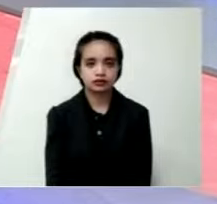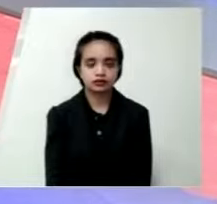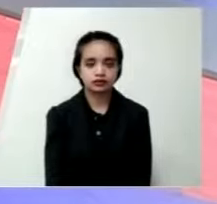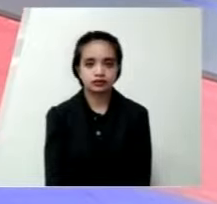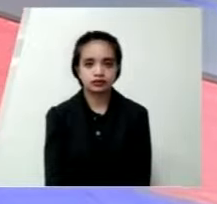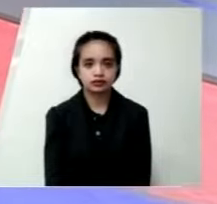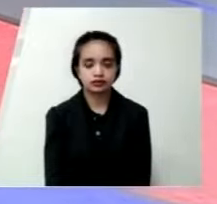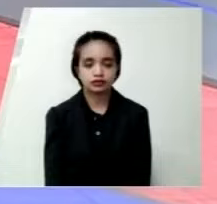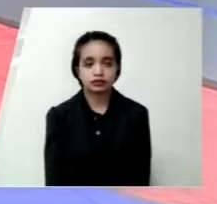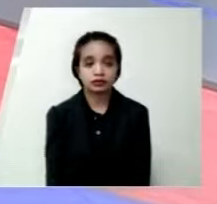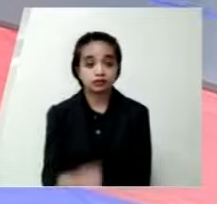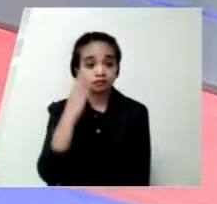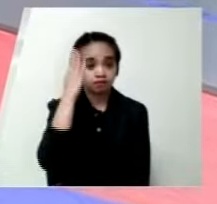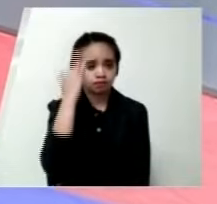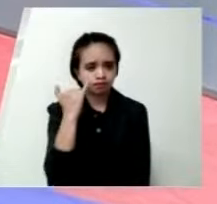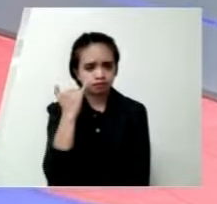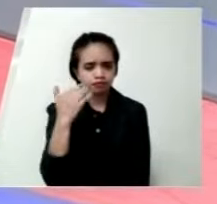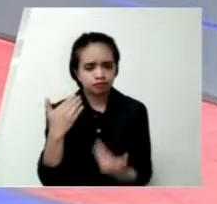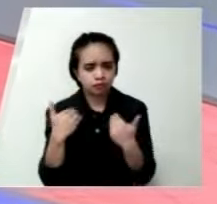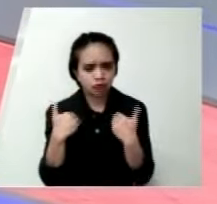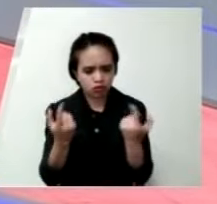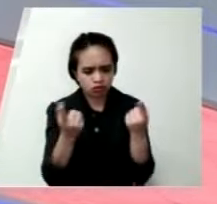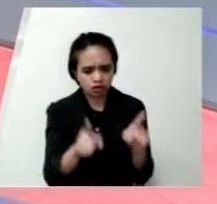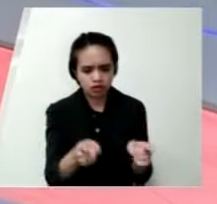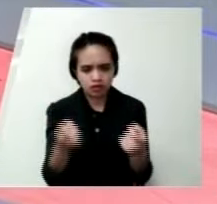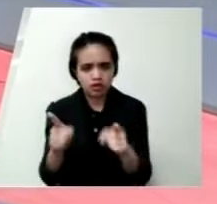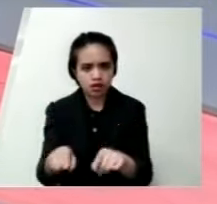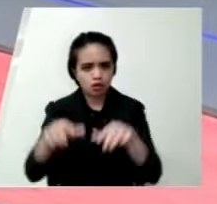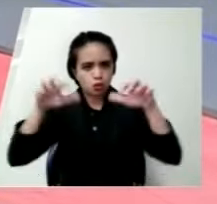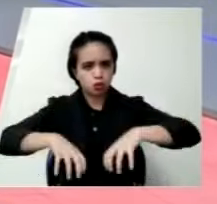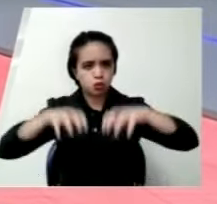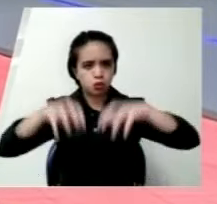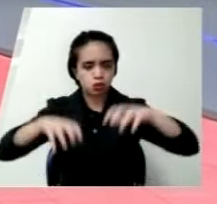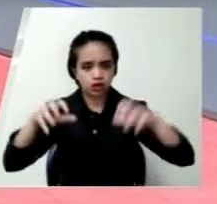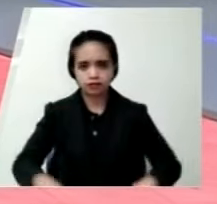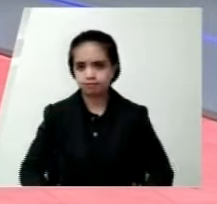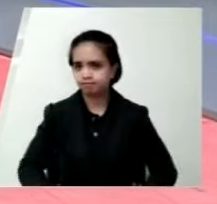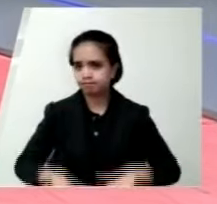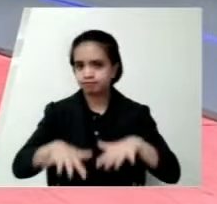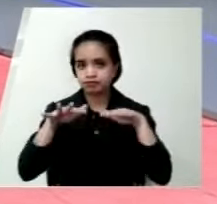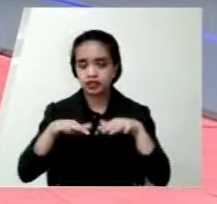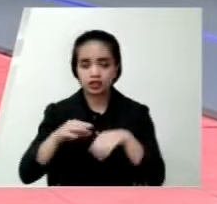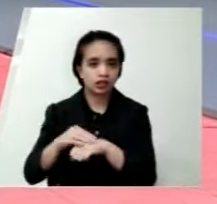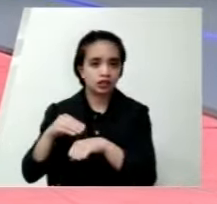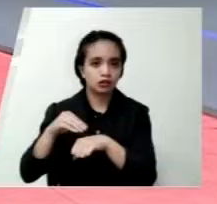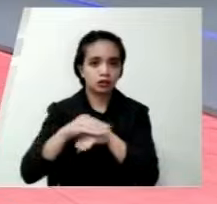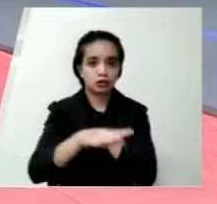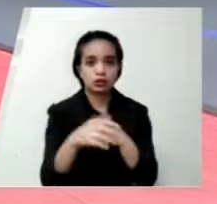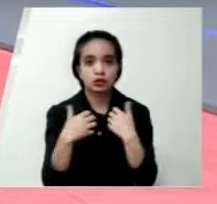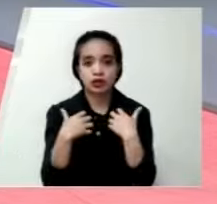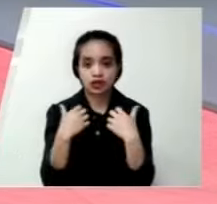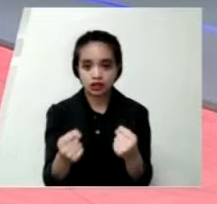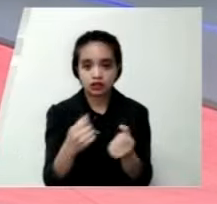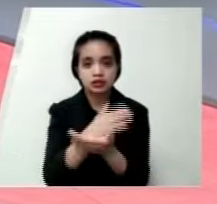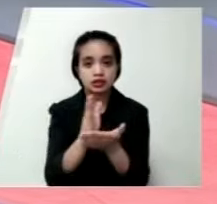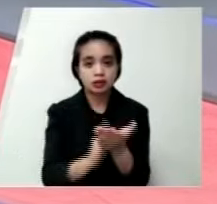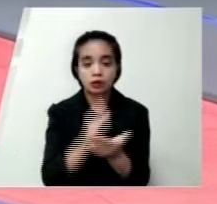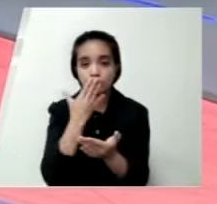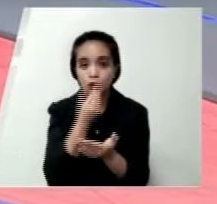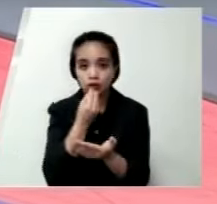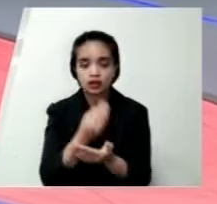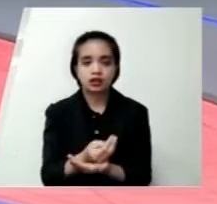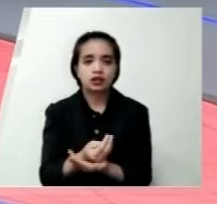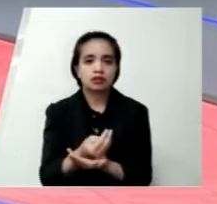Dahil sa sunod-sunod na pag-ulan at pagbaha, apektado na ang kalusugan ng ilang taga Marilao sa